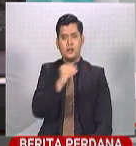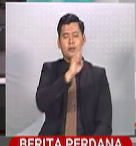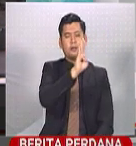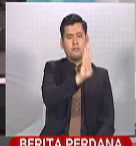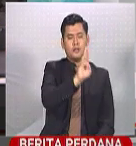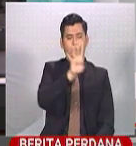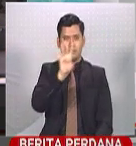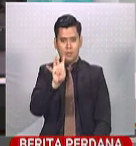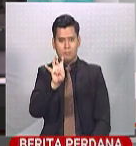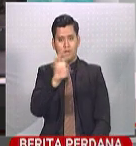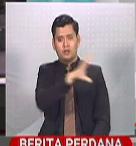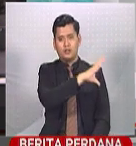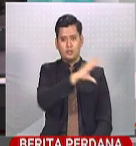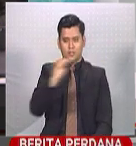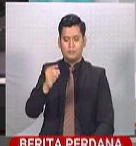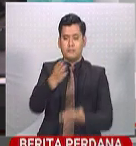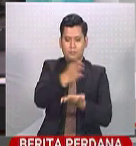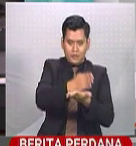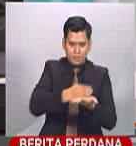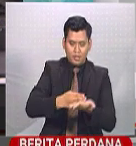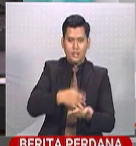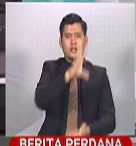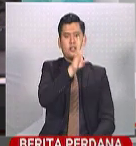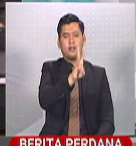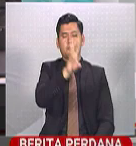pertukan RM66,000.